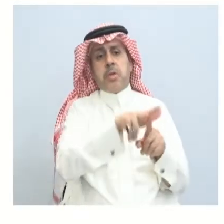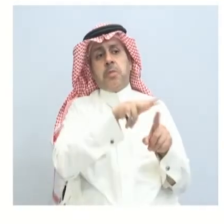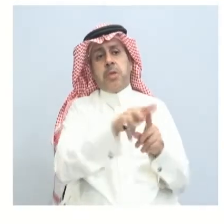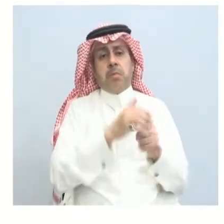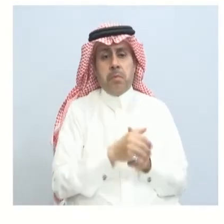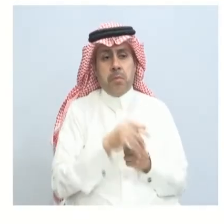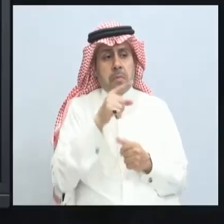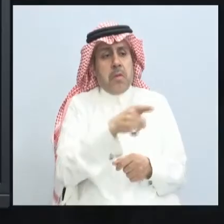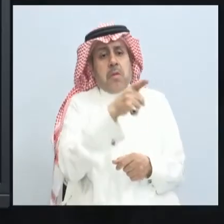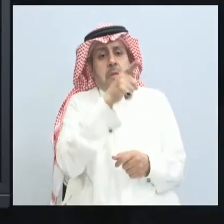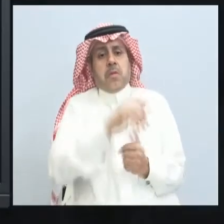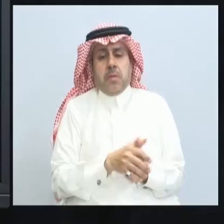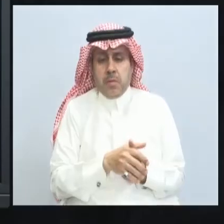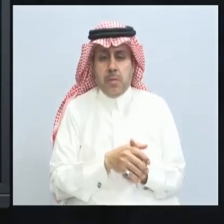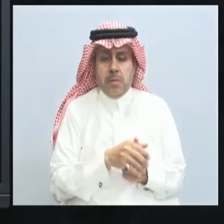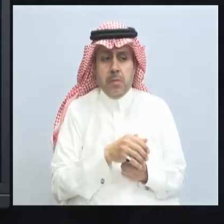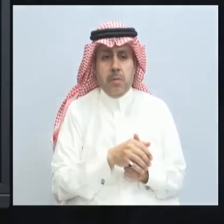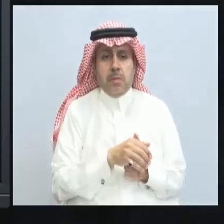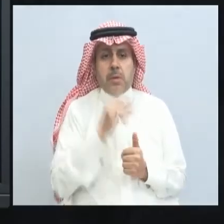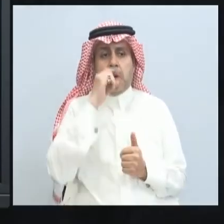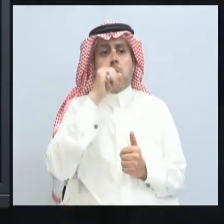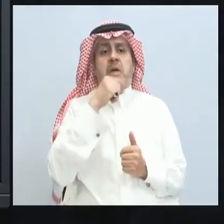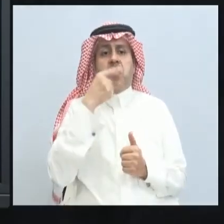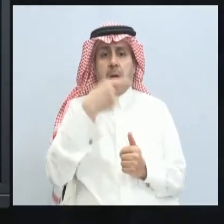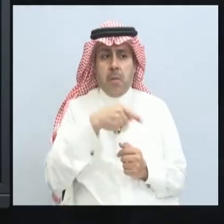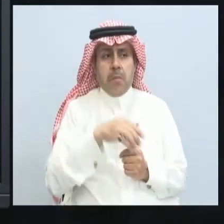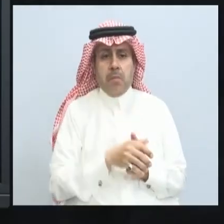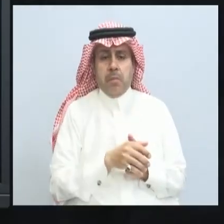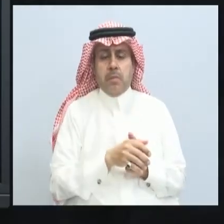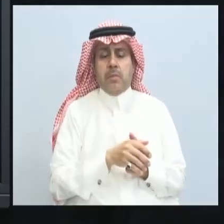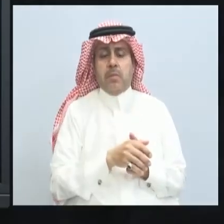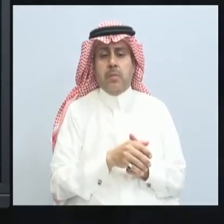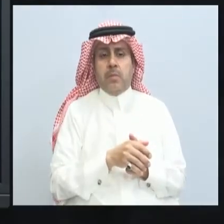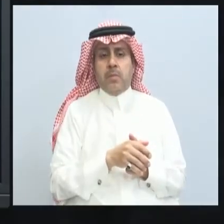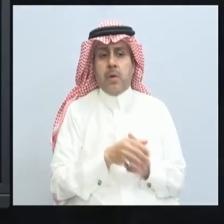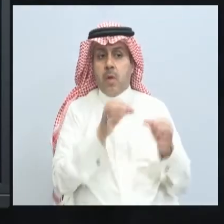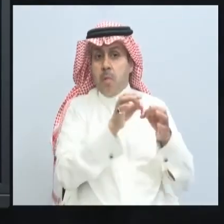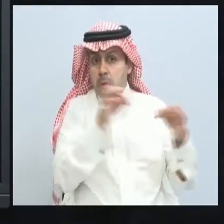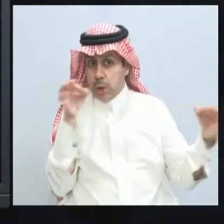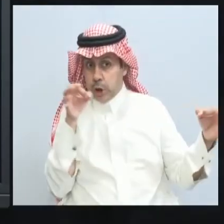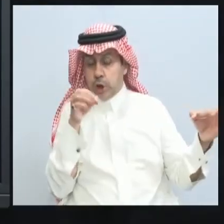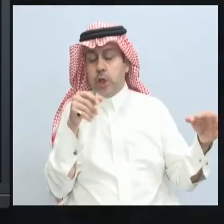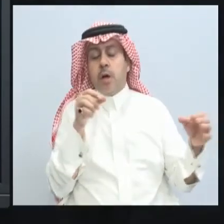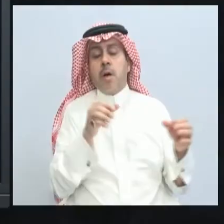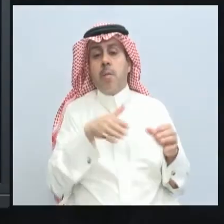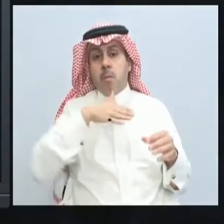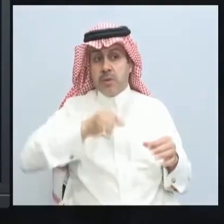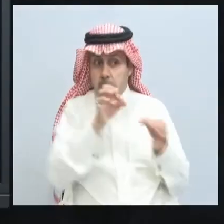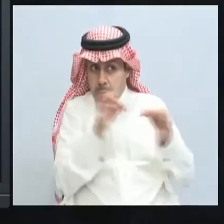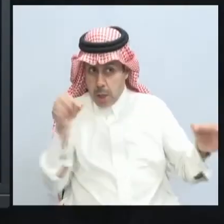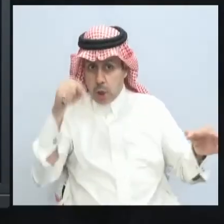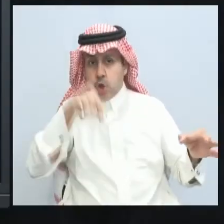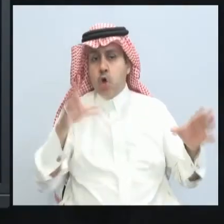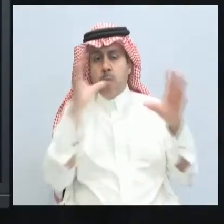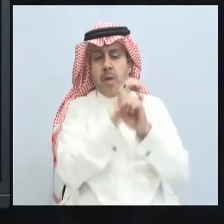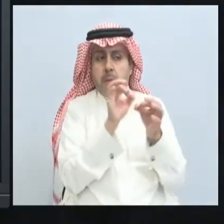الاخلاق السيئه الي التي تاتي في اللسان او تكون بعمل وفعل الانسان هذه من المساوى التي